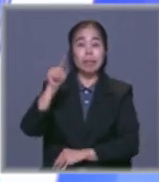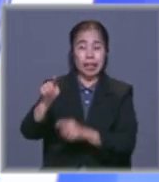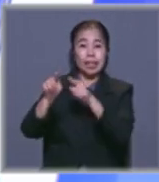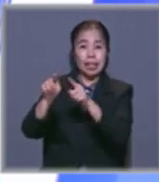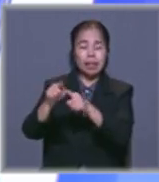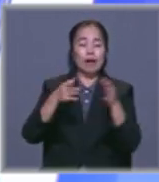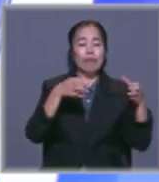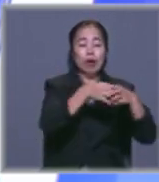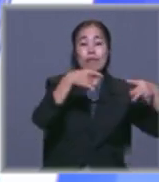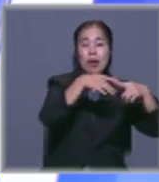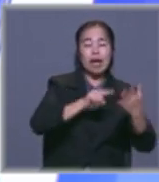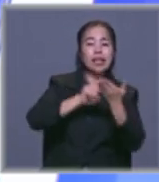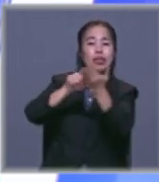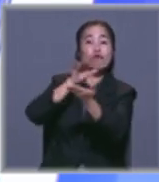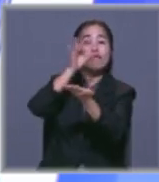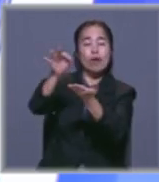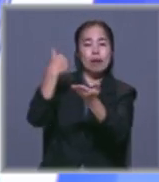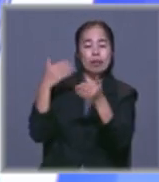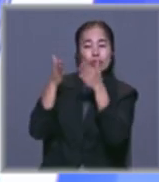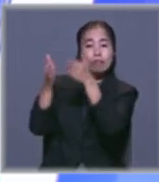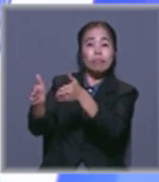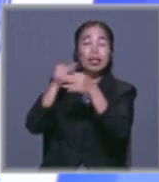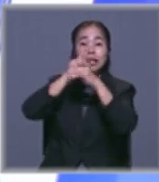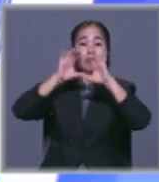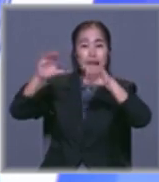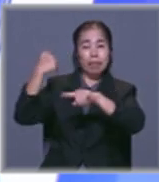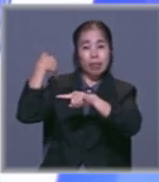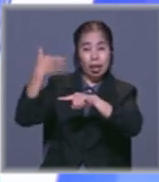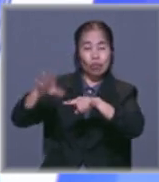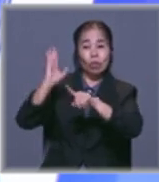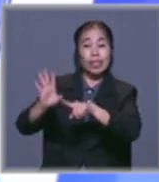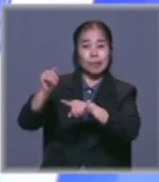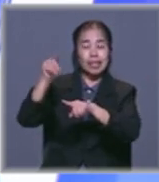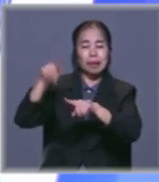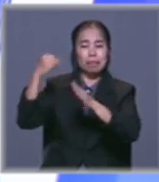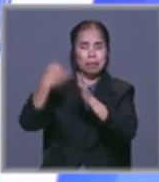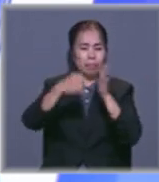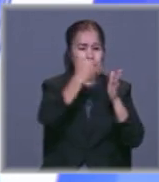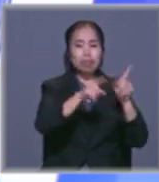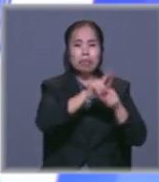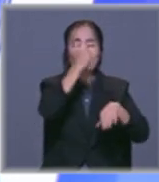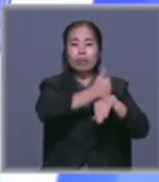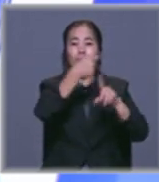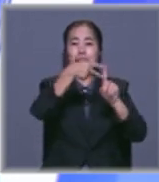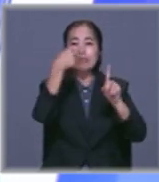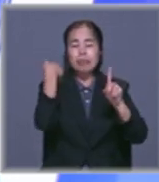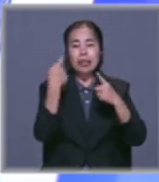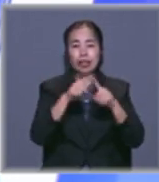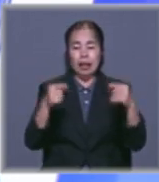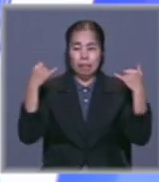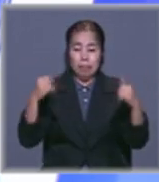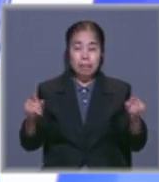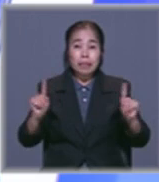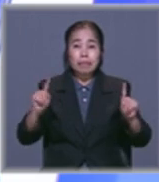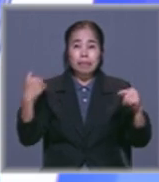านยื่นไปว่ามีปัญหาเรื่องถือหุ้นสื่อนะครับฝั่งฝ่ายค้านเขาอธิบายว่ามันเป็นคล้ายๆเรื่องธนาธรนะครับเพราะฉะนั้นเมื่อบอกว่าคล้ายธนาธรมันมีอยู่2ประเด็นในความรู้สึกของคน